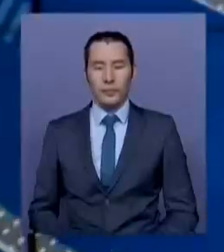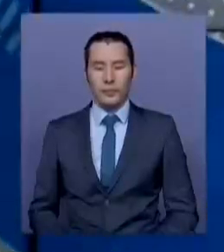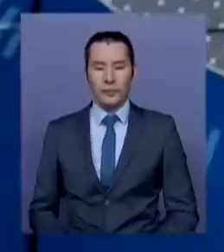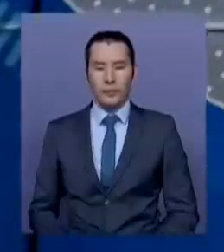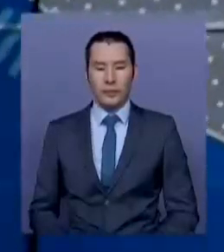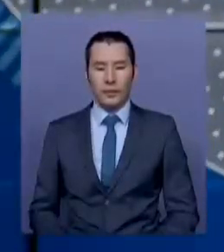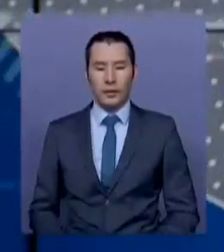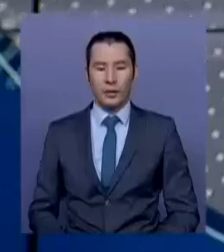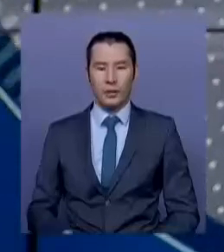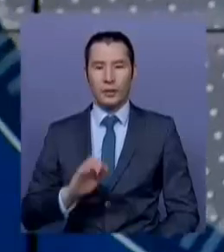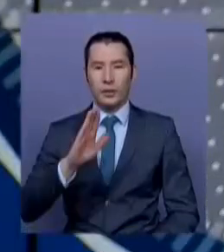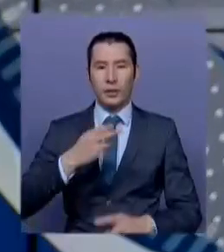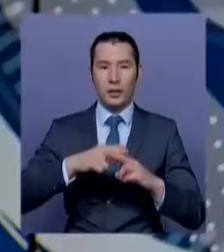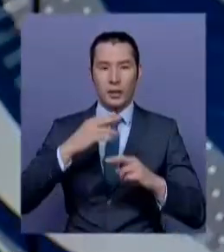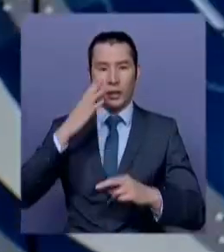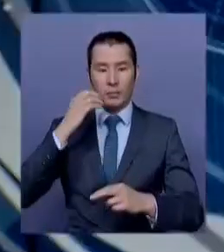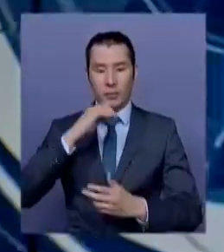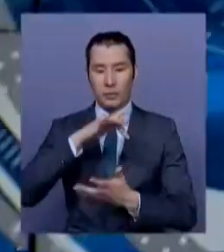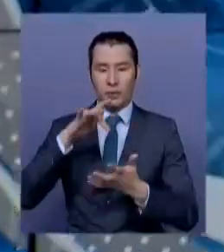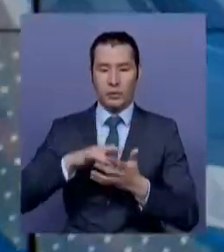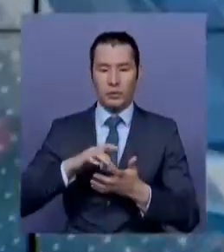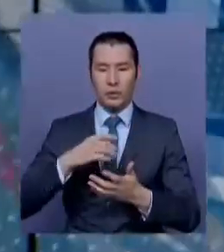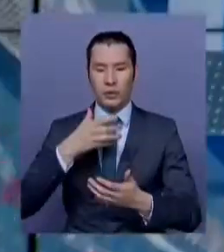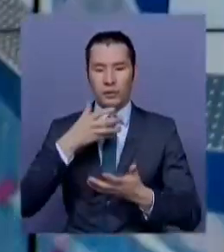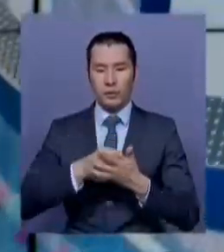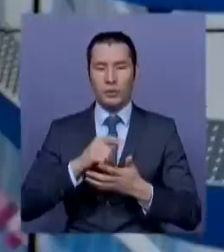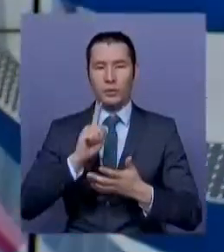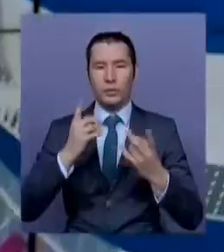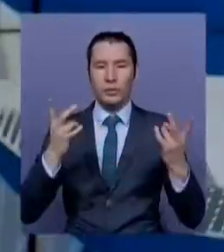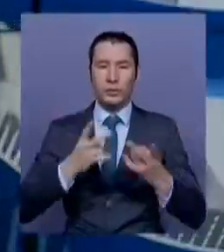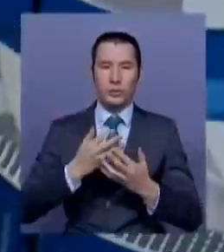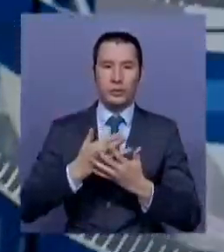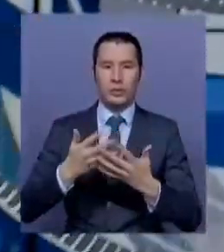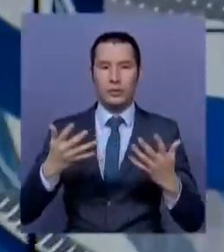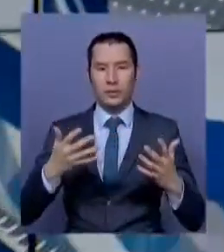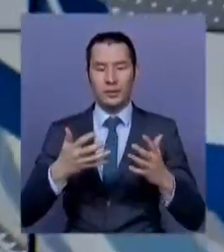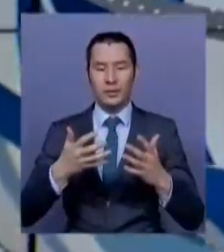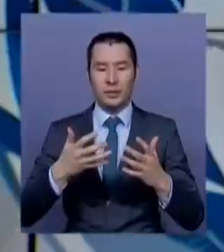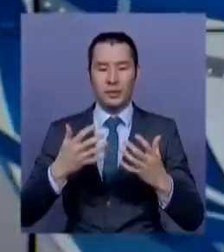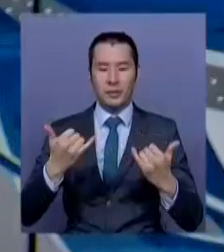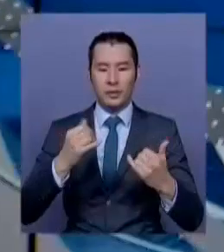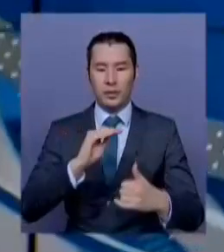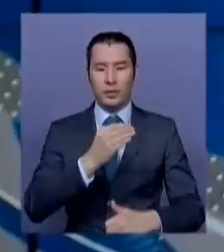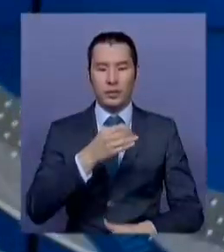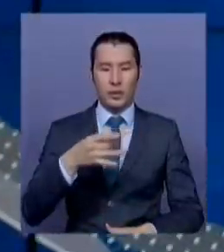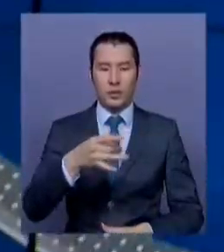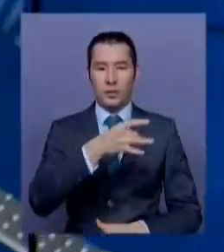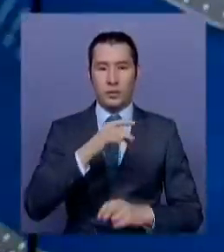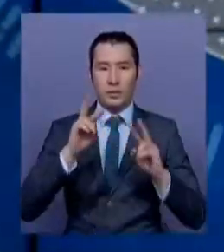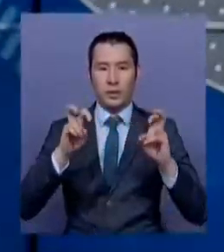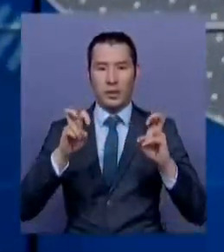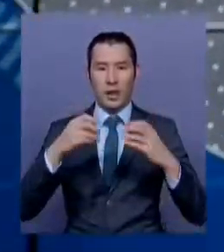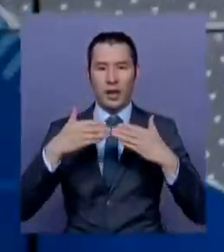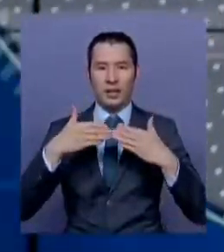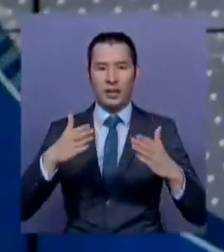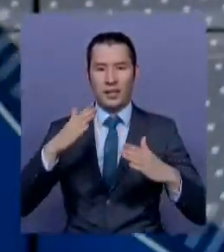Ал бұдан былай алматылықтардың өзіне қажетті қызмет түрін алуы жеңілдейтін болды. Бүгін Жетісу ауданында ашық әкімдіктің